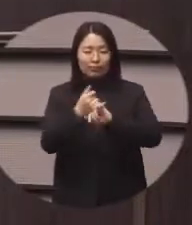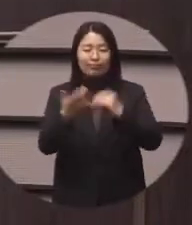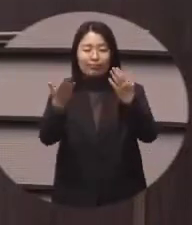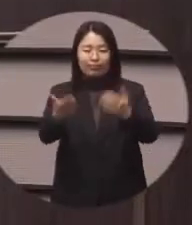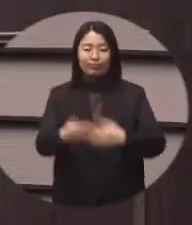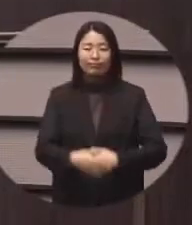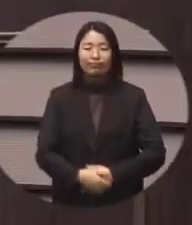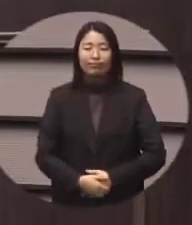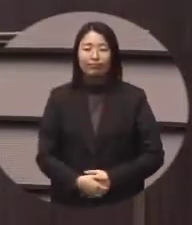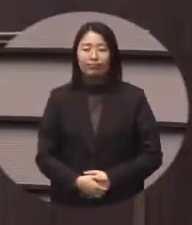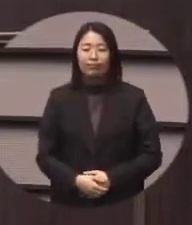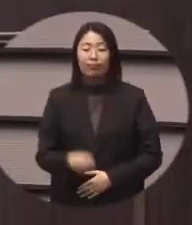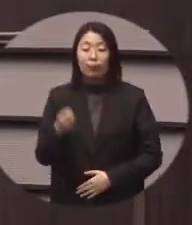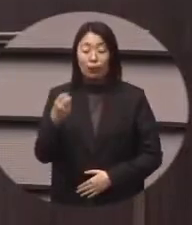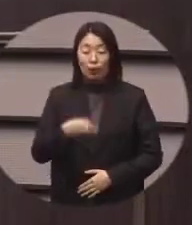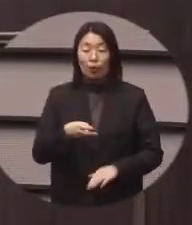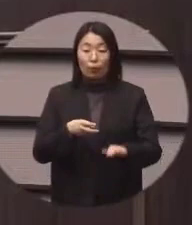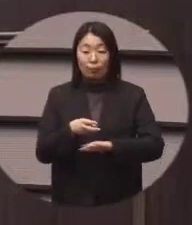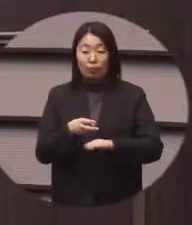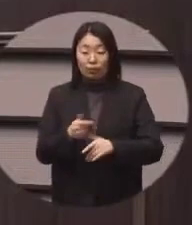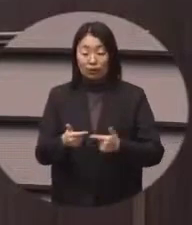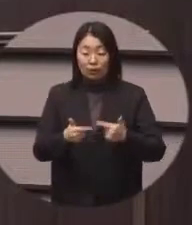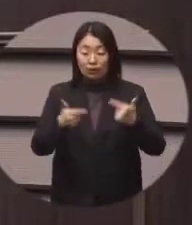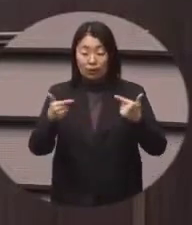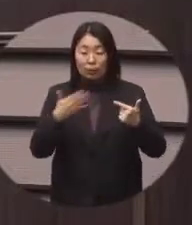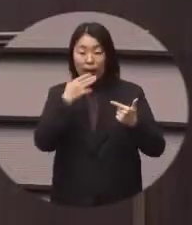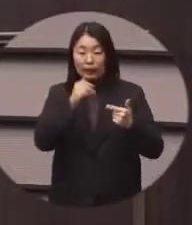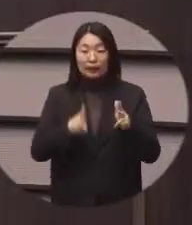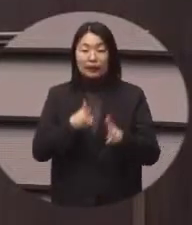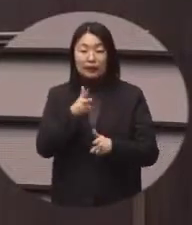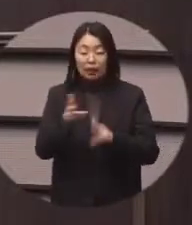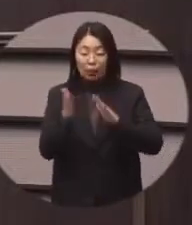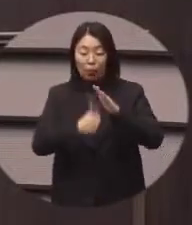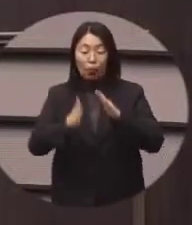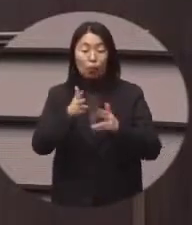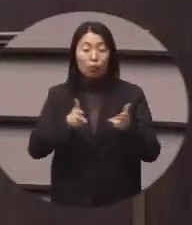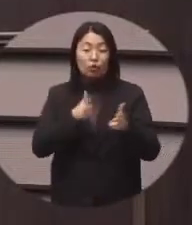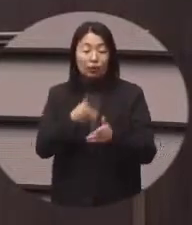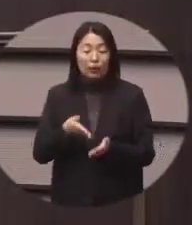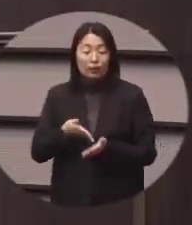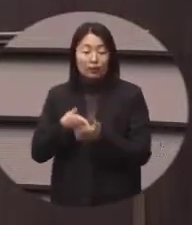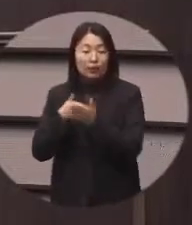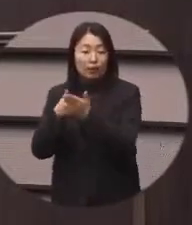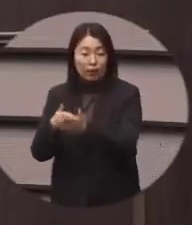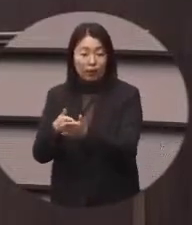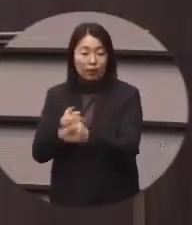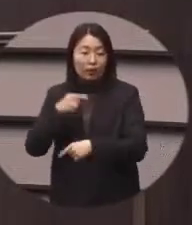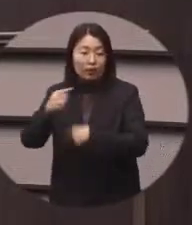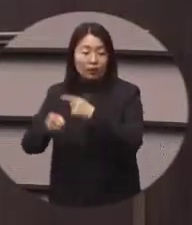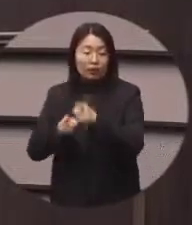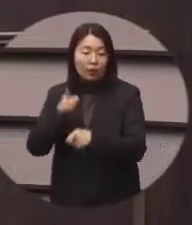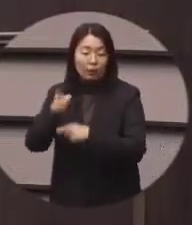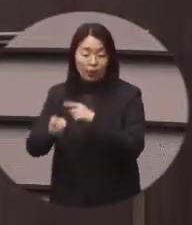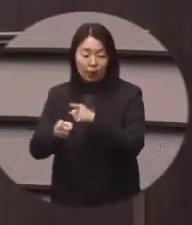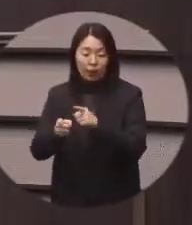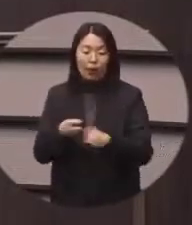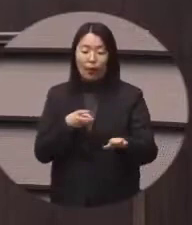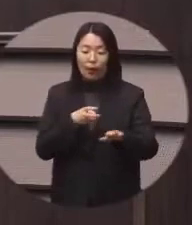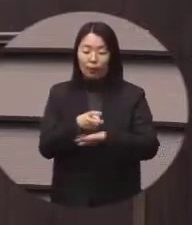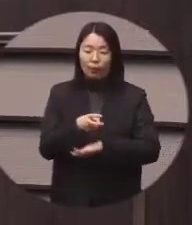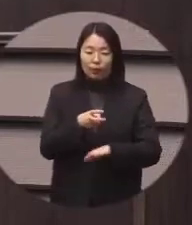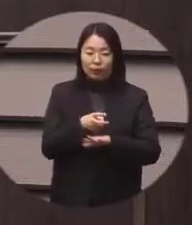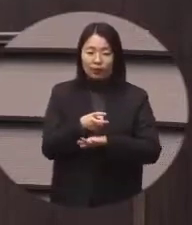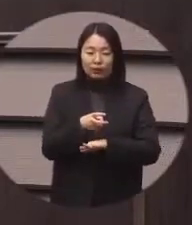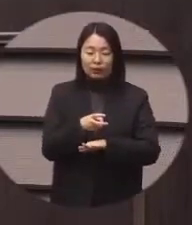아울러 대중교통 수단을 확충할 수 있는 공모사업에 적극적으로 참여하여 관내 벽지 노선 및 버스